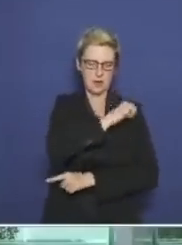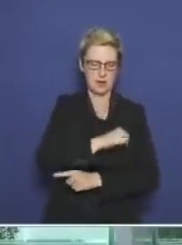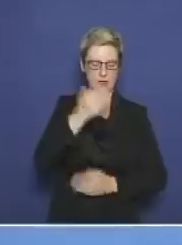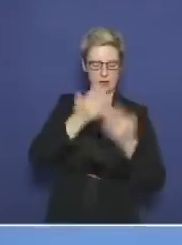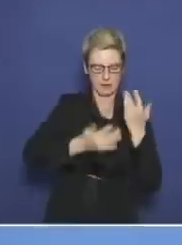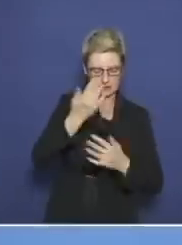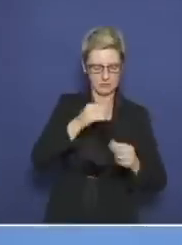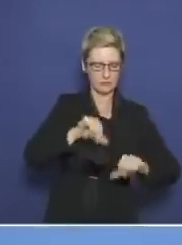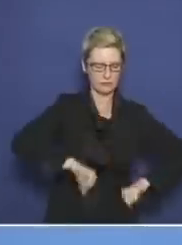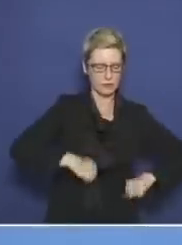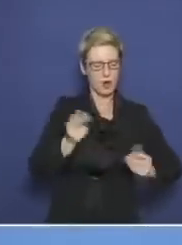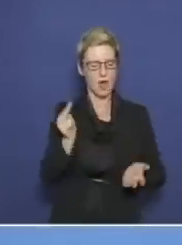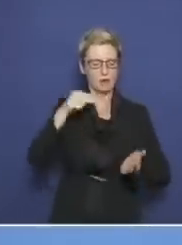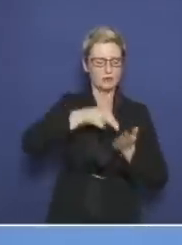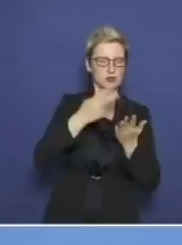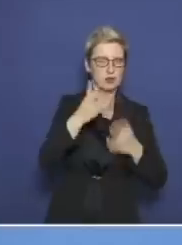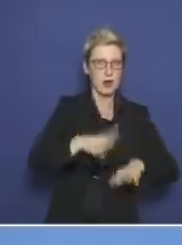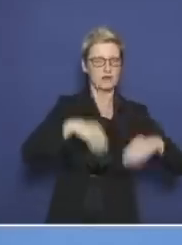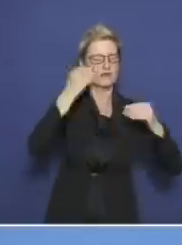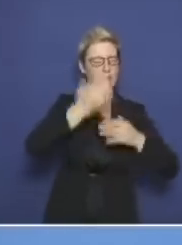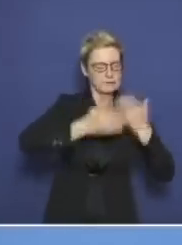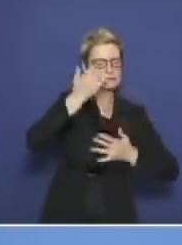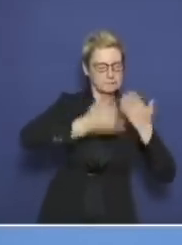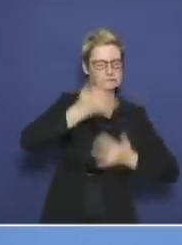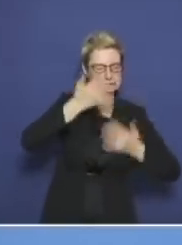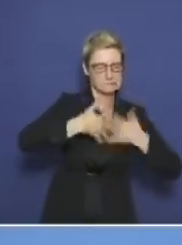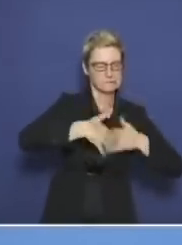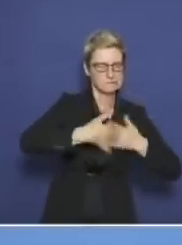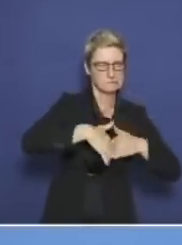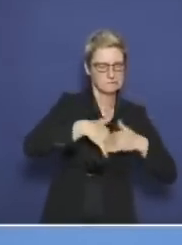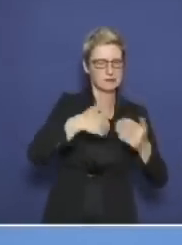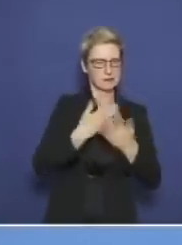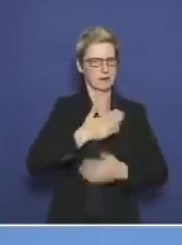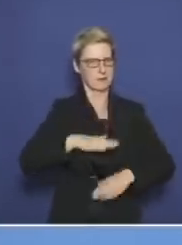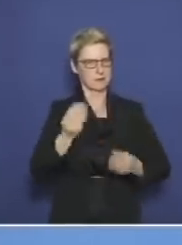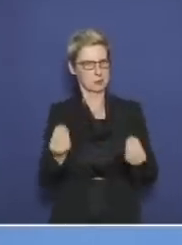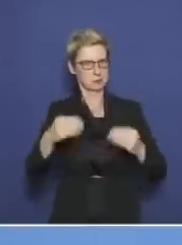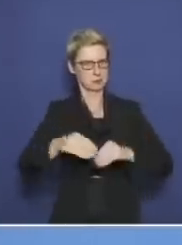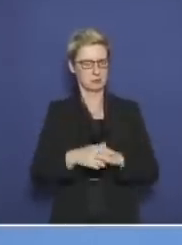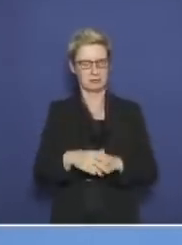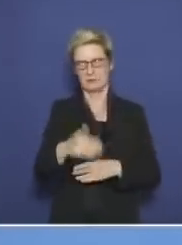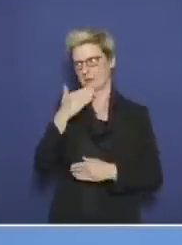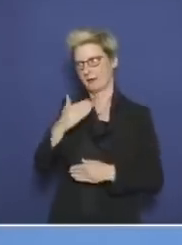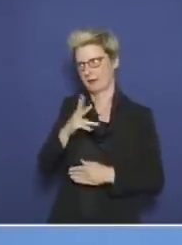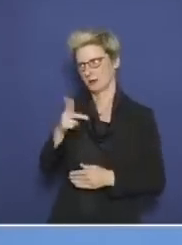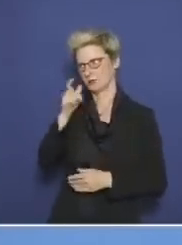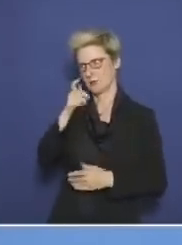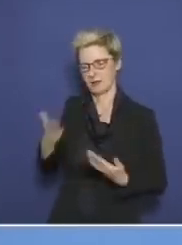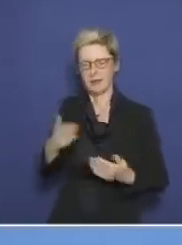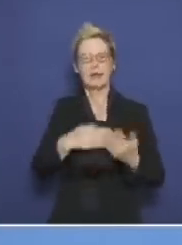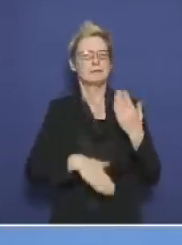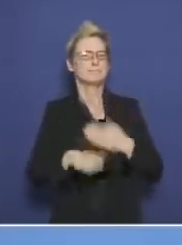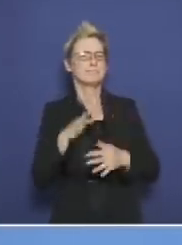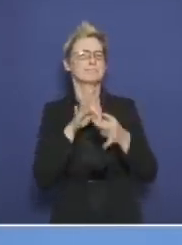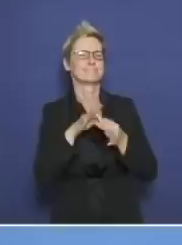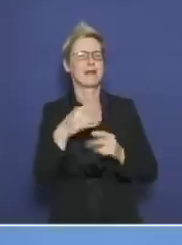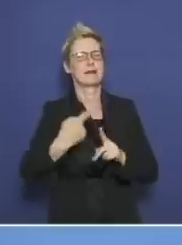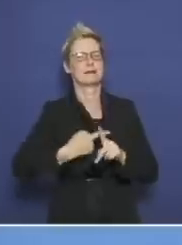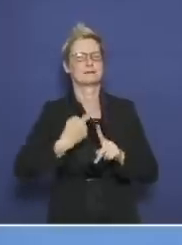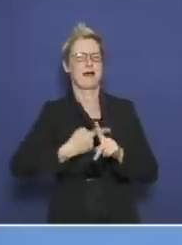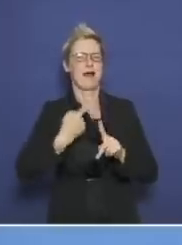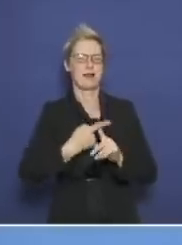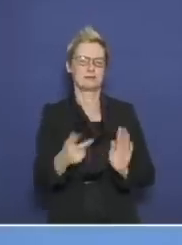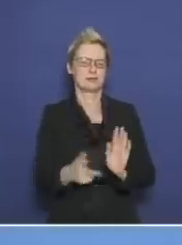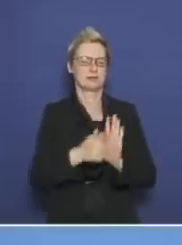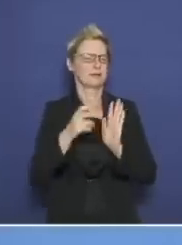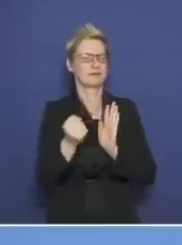dazu sagen. Herzlichen Dank, Herr Minister. Also ich kann jetzt nicht die genaue Zahl bestätigen. Was wir sehen ist, dass